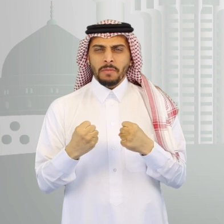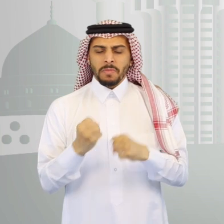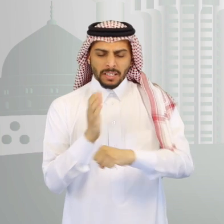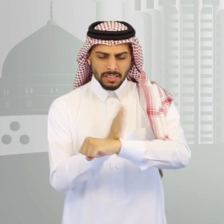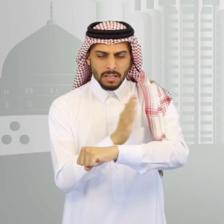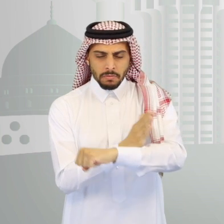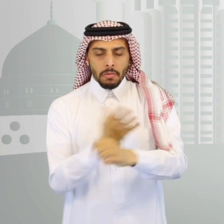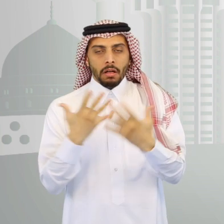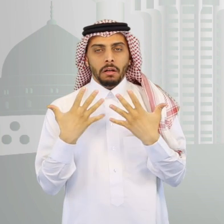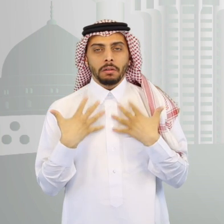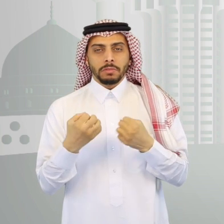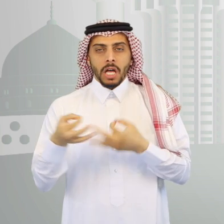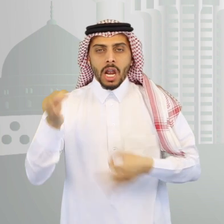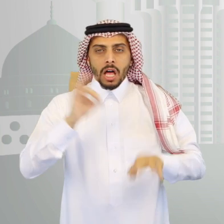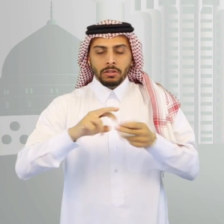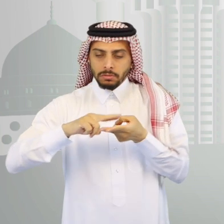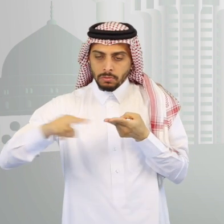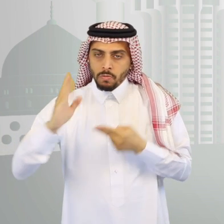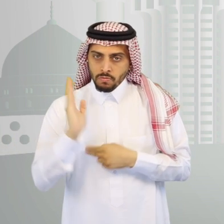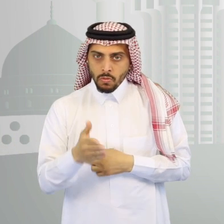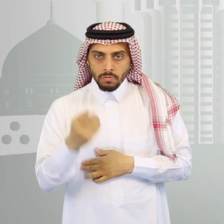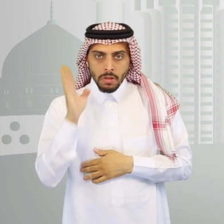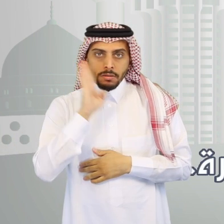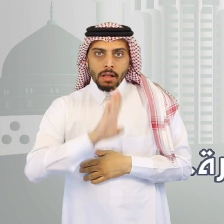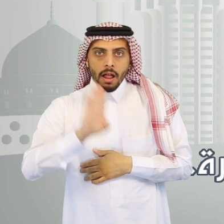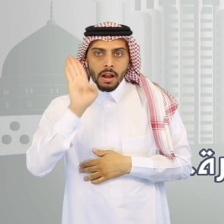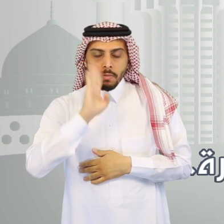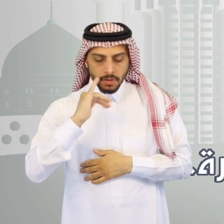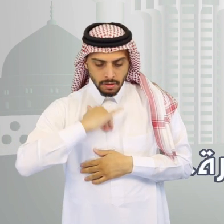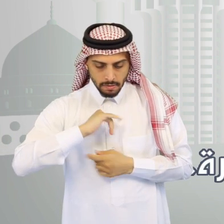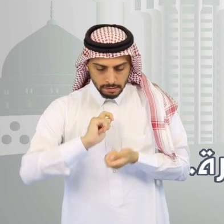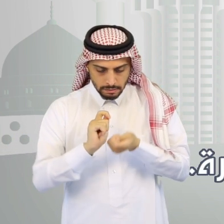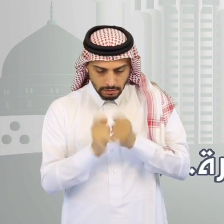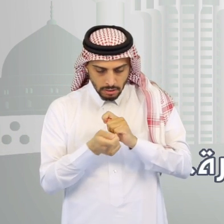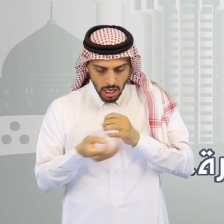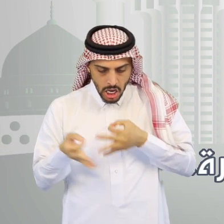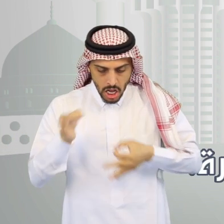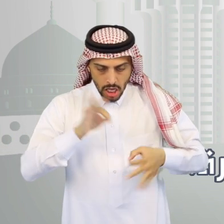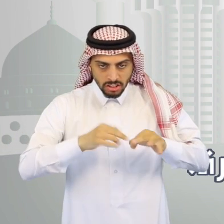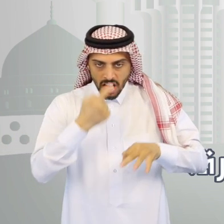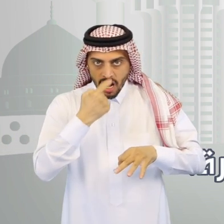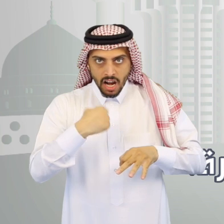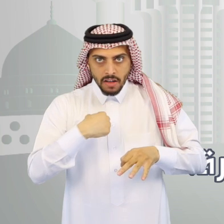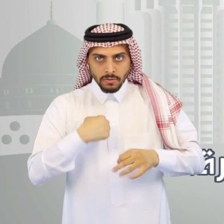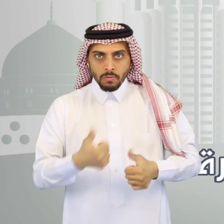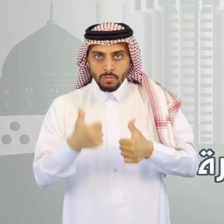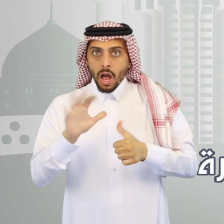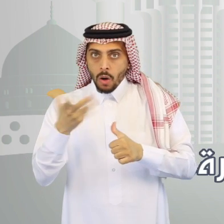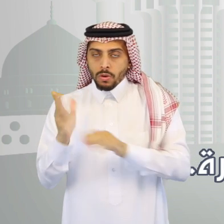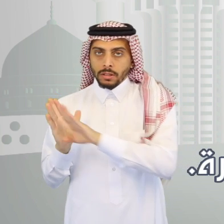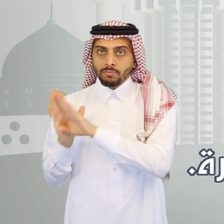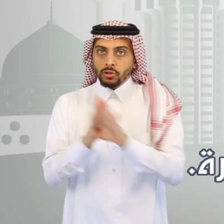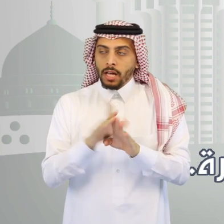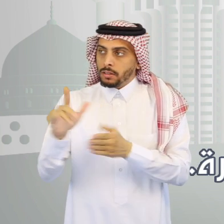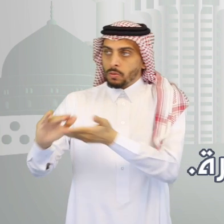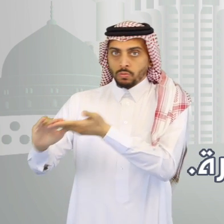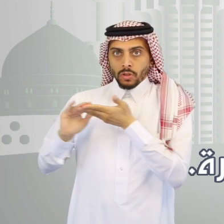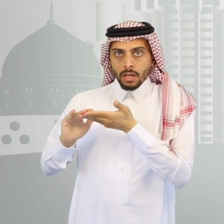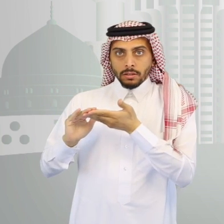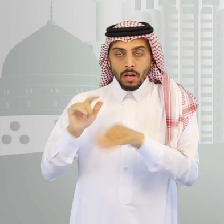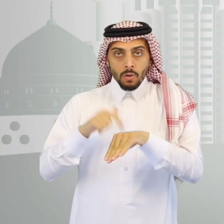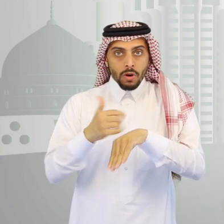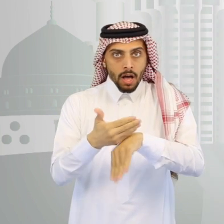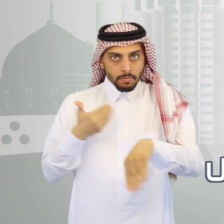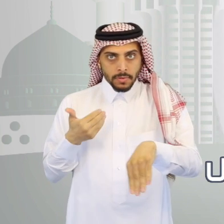نفسيه او يتعلمون كيفيه التاقلم معها وعلى الاخص اذا حصلوا على مساعده في مرحله